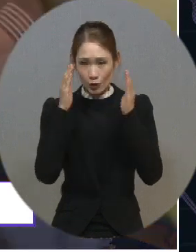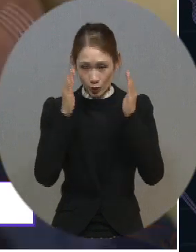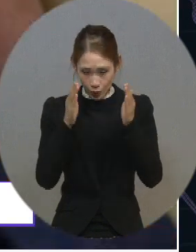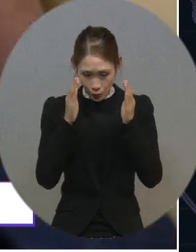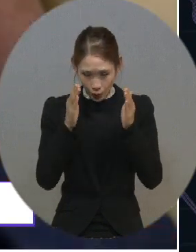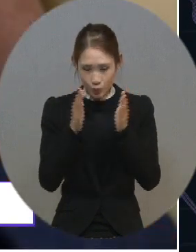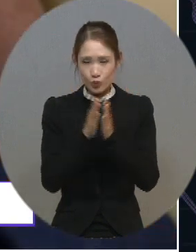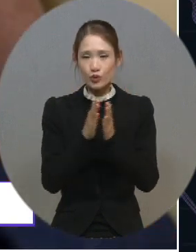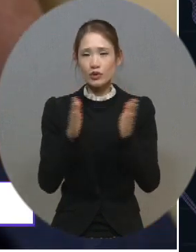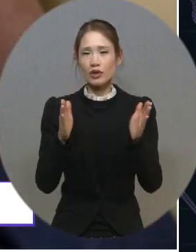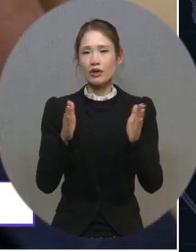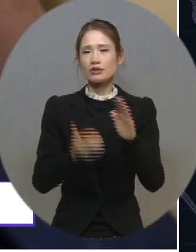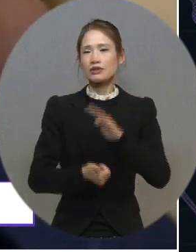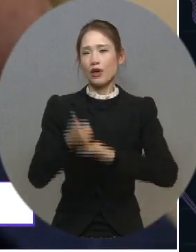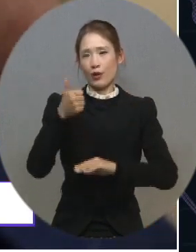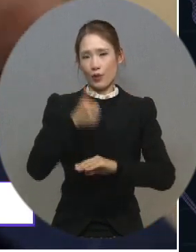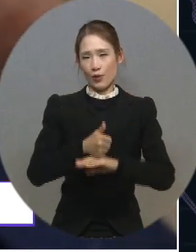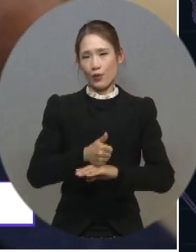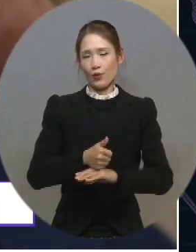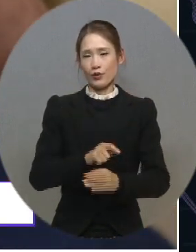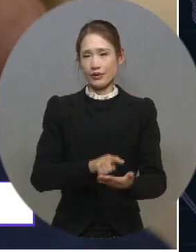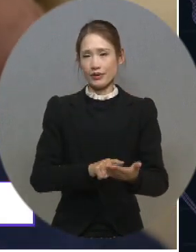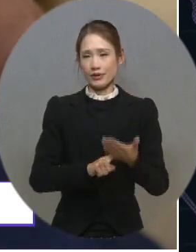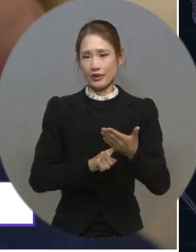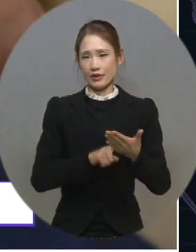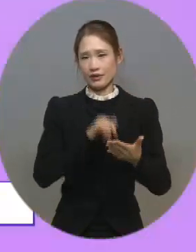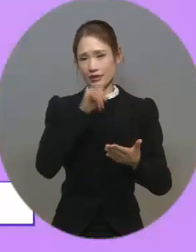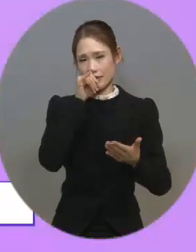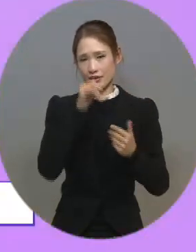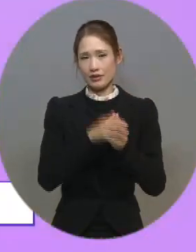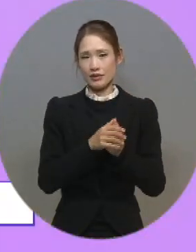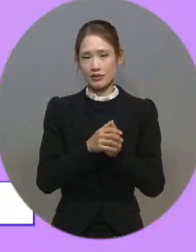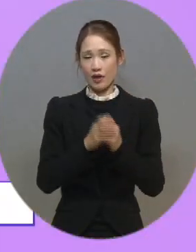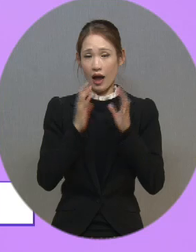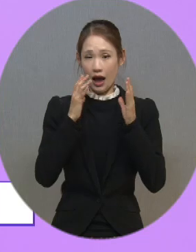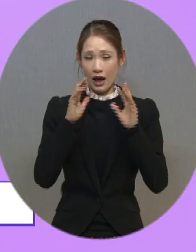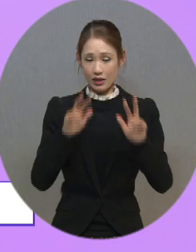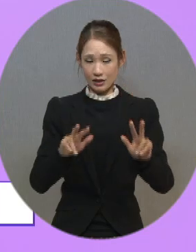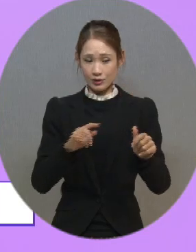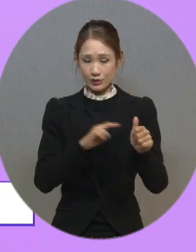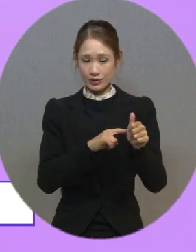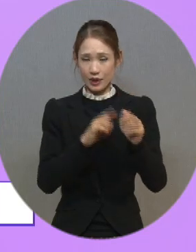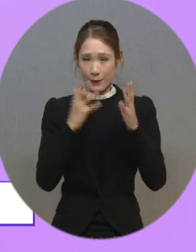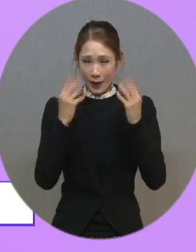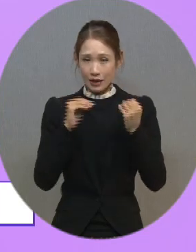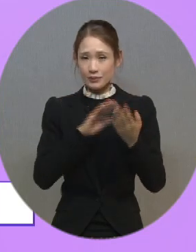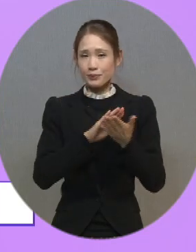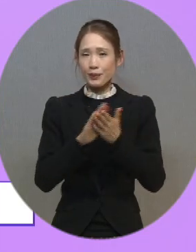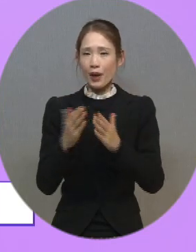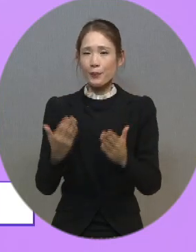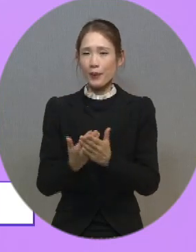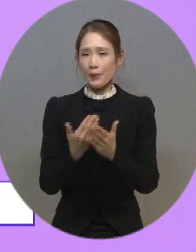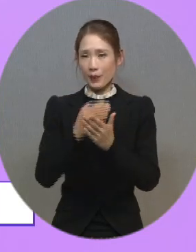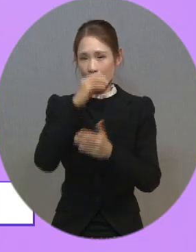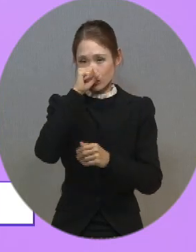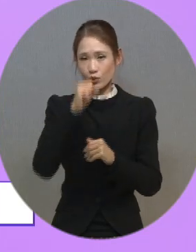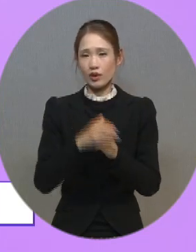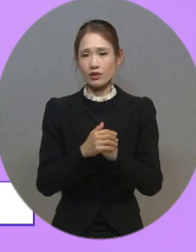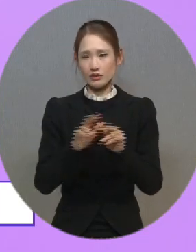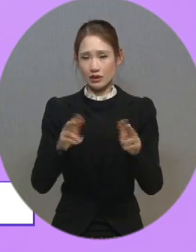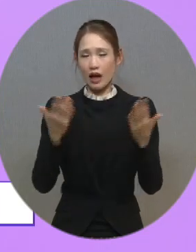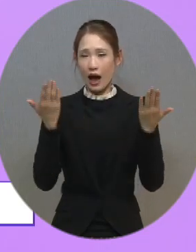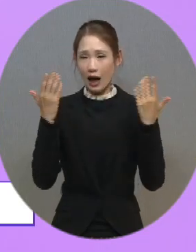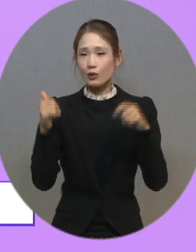시작하게 되는 그런 성과가 있었습니다. 그리고 아이도 굉장히 지금 많이 좋아져서 지금 이제 학교를